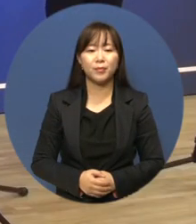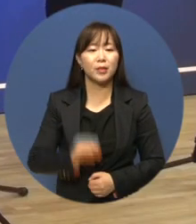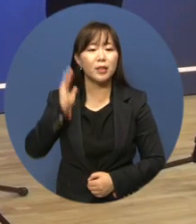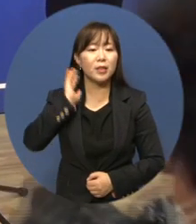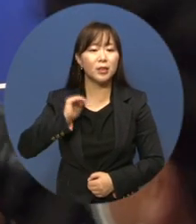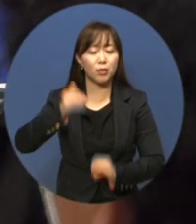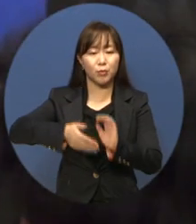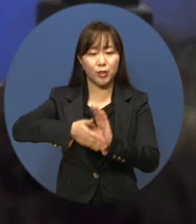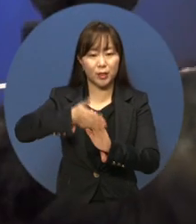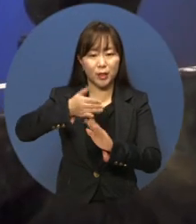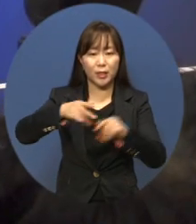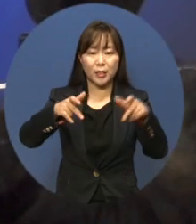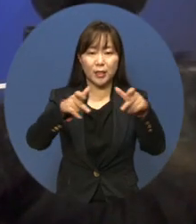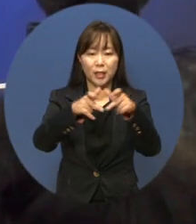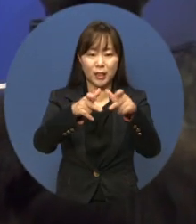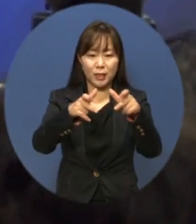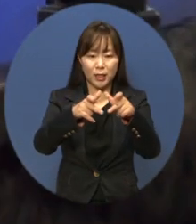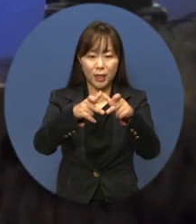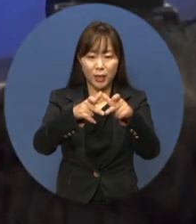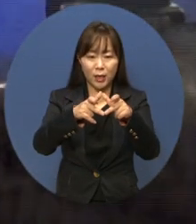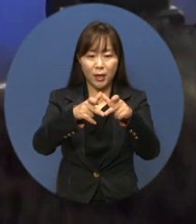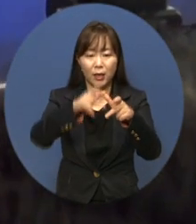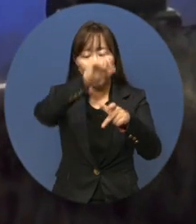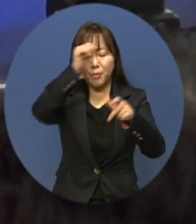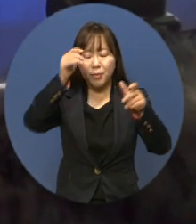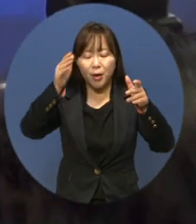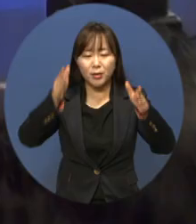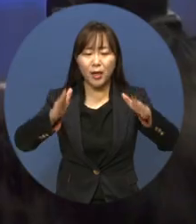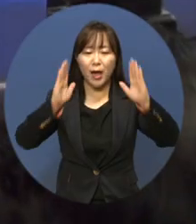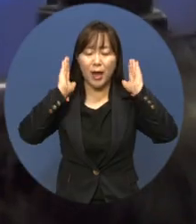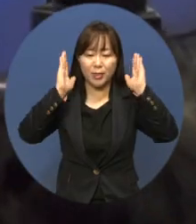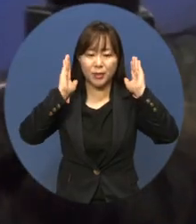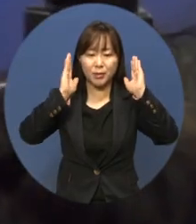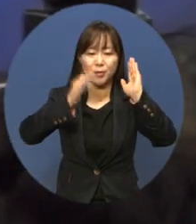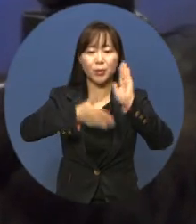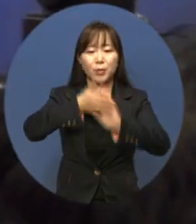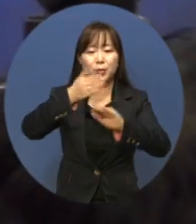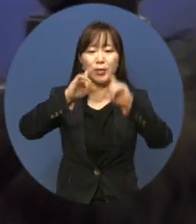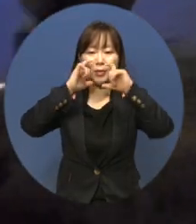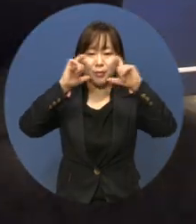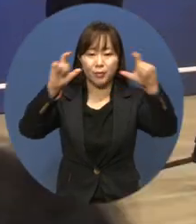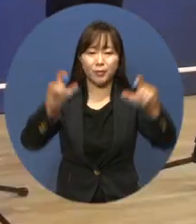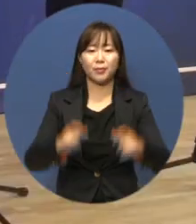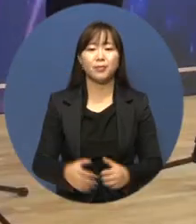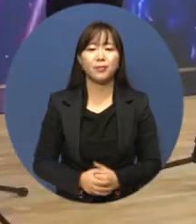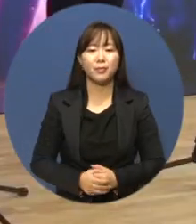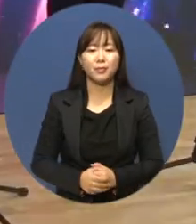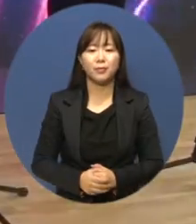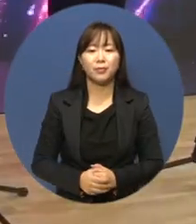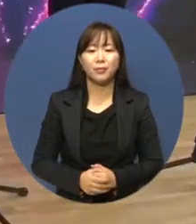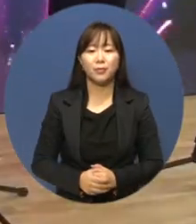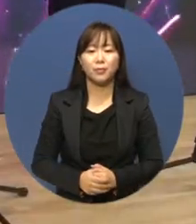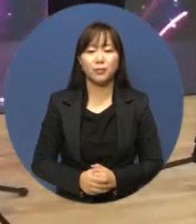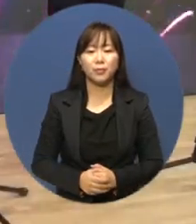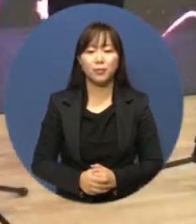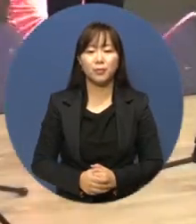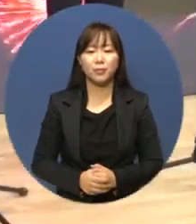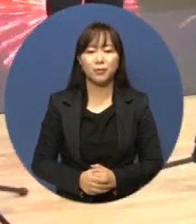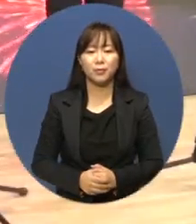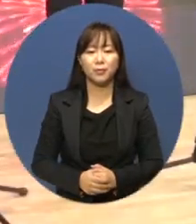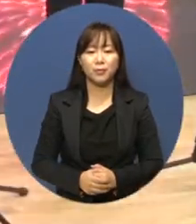의정부시를 장애인 평생 학습도시로 선언한다! 복지TV